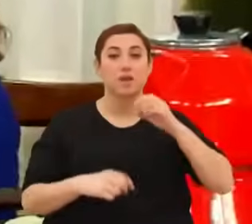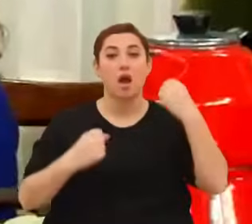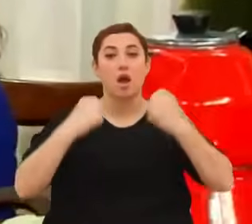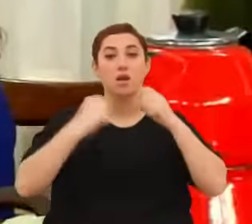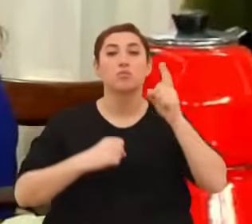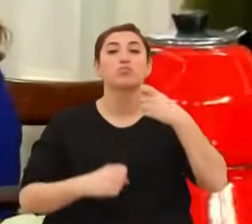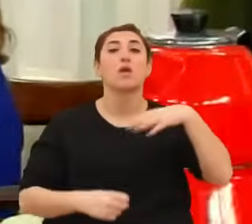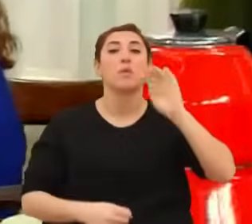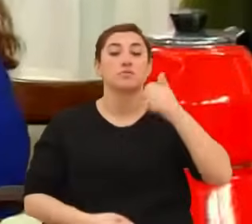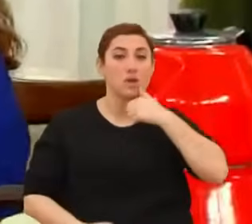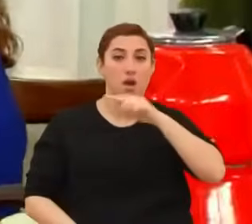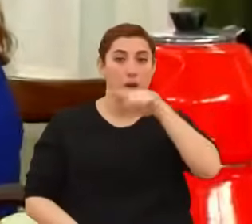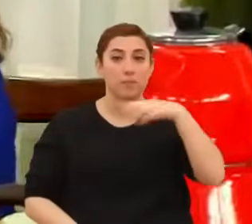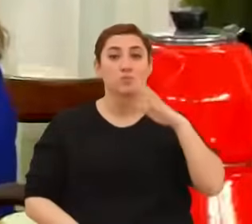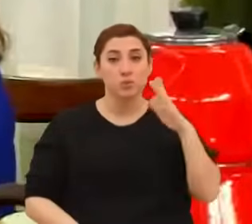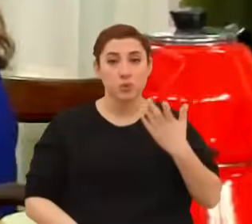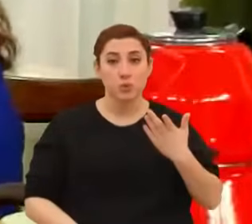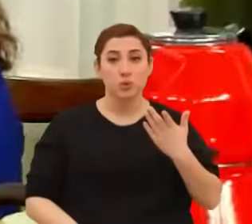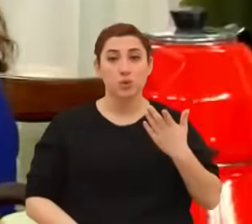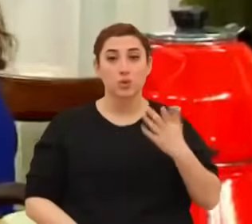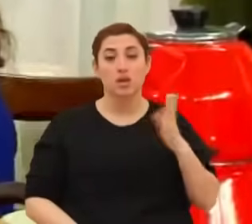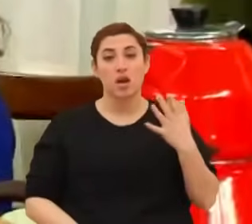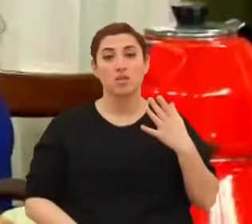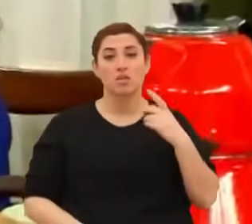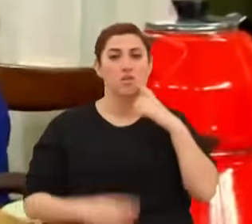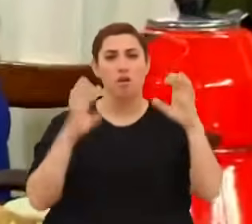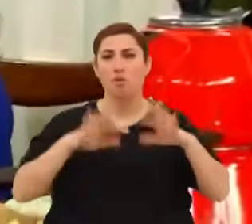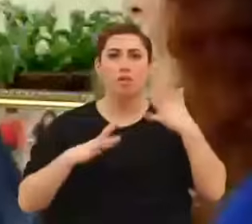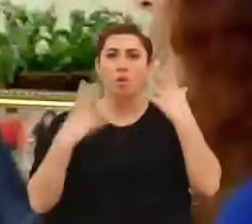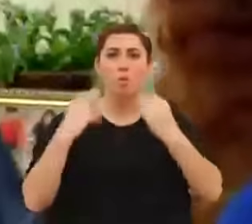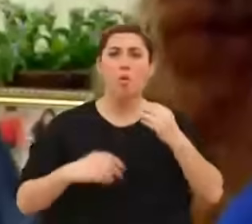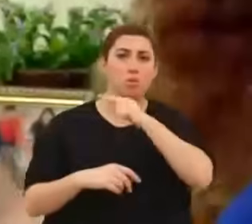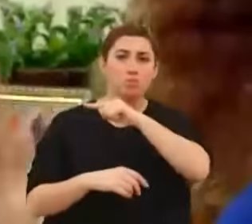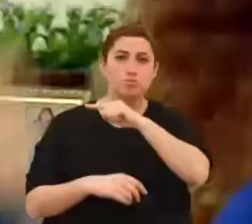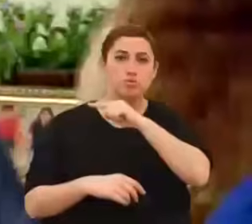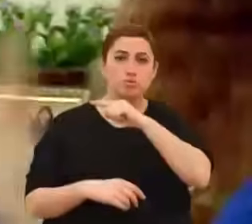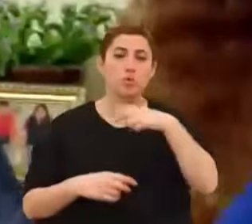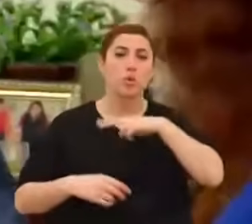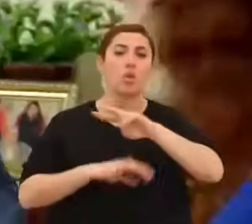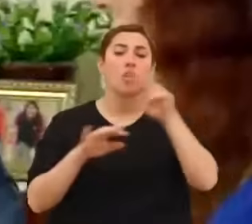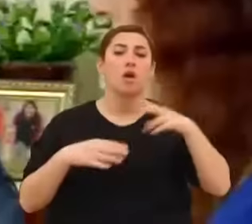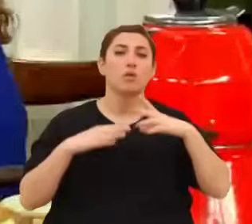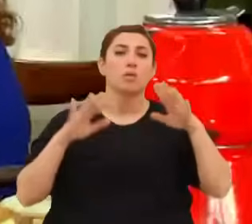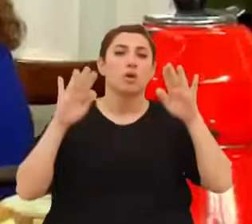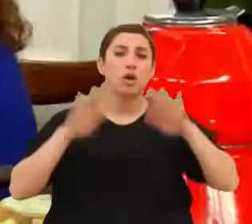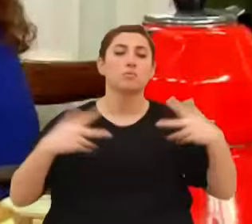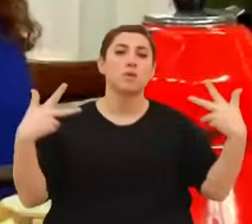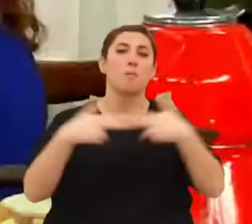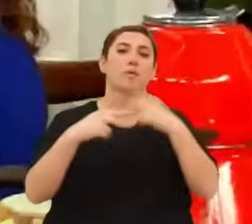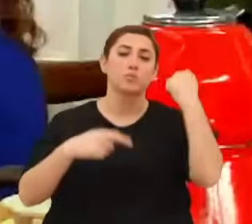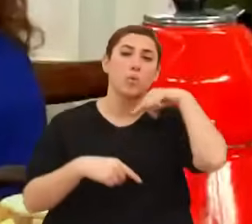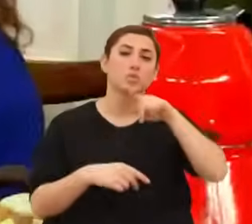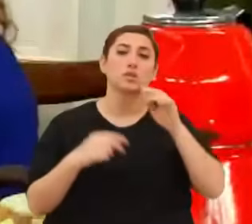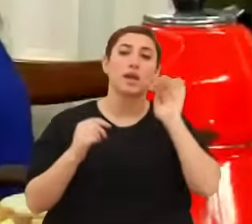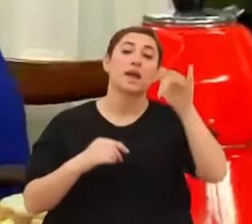araba bulamamışlar abimler. Çünkü yani kar falan mı yağmış ne olmuş? Yani yollar falan olduğu gibi kapanmış. O